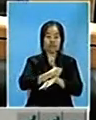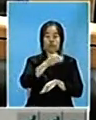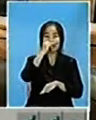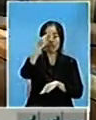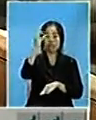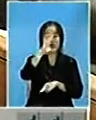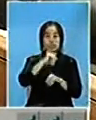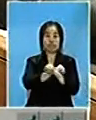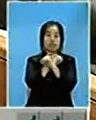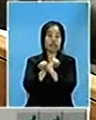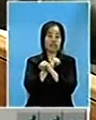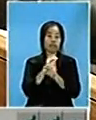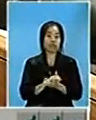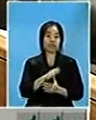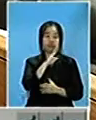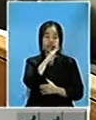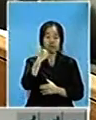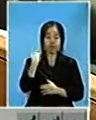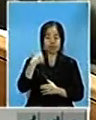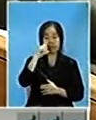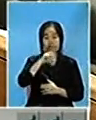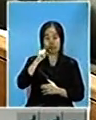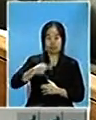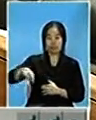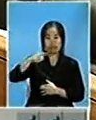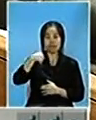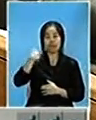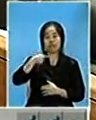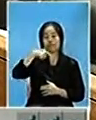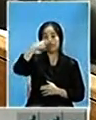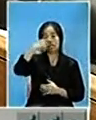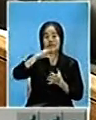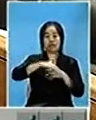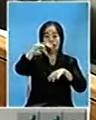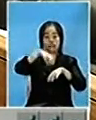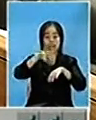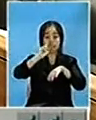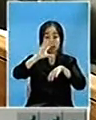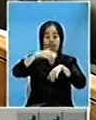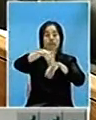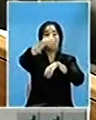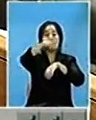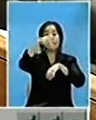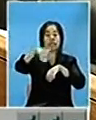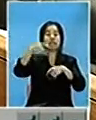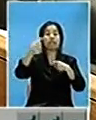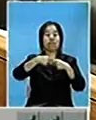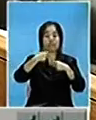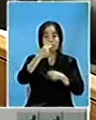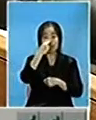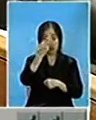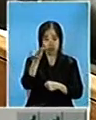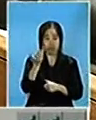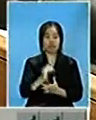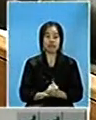ลองเพื่อนสมาชิกพูดมาหลายท่านเนี่ยลองไปพูดนอกสภาดูสิครับลองไปพูดนอกห้องดูสิ